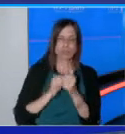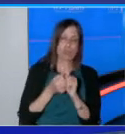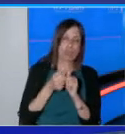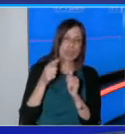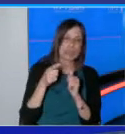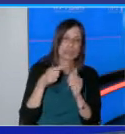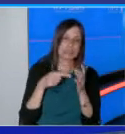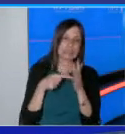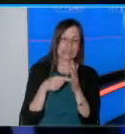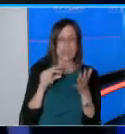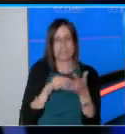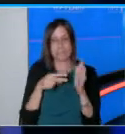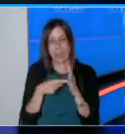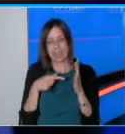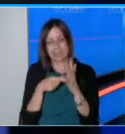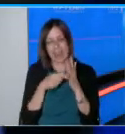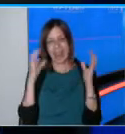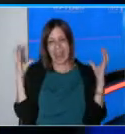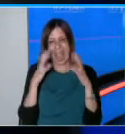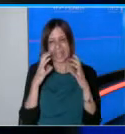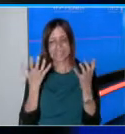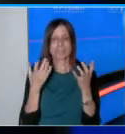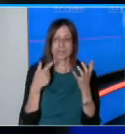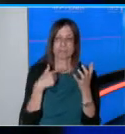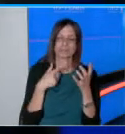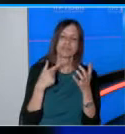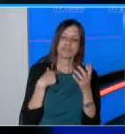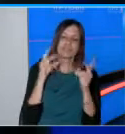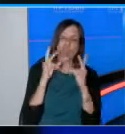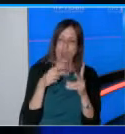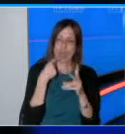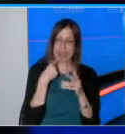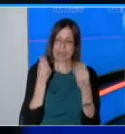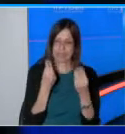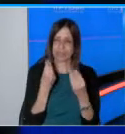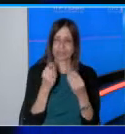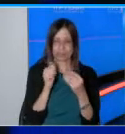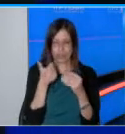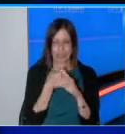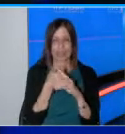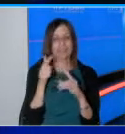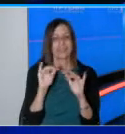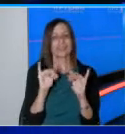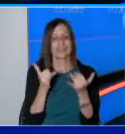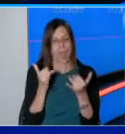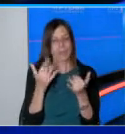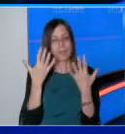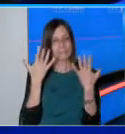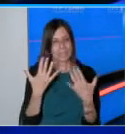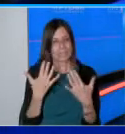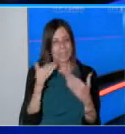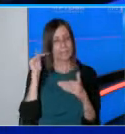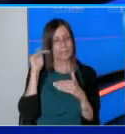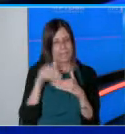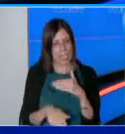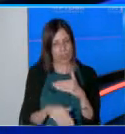פוליטית מהלחץ? תראה, מה שאני יכולה להגיד זה כזה דבר, שקודם כל זה נכון שהמספרים נורא ירדו,